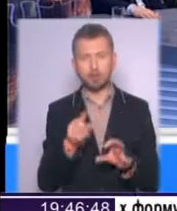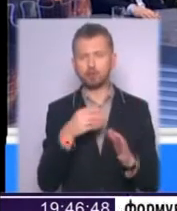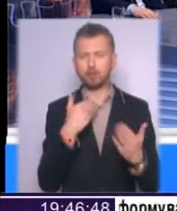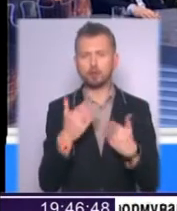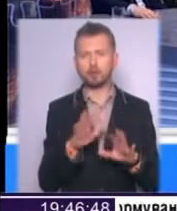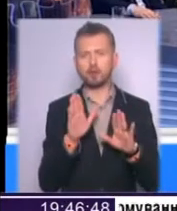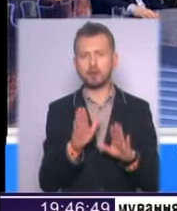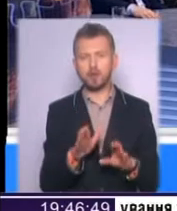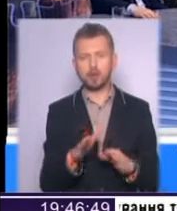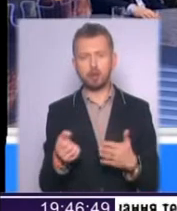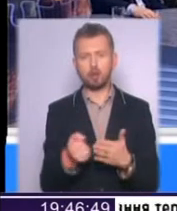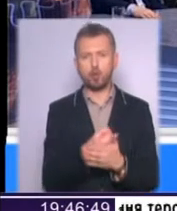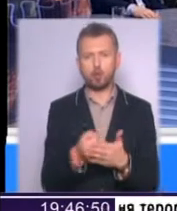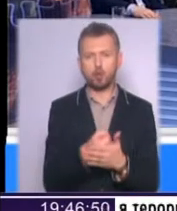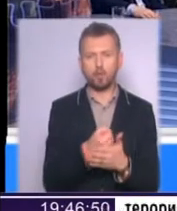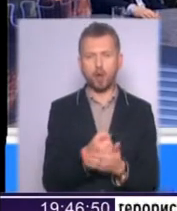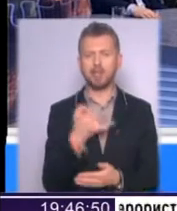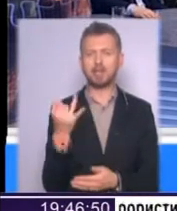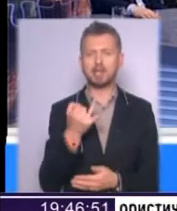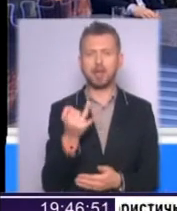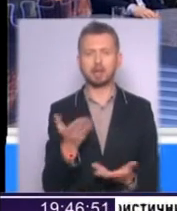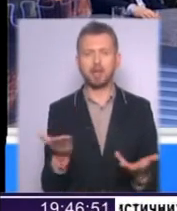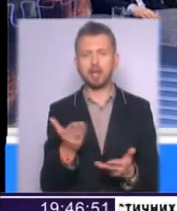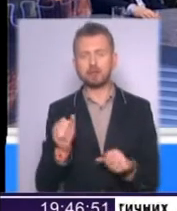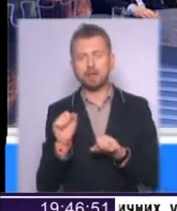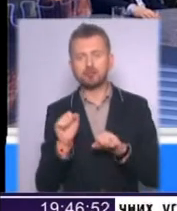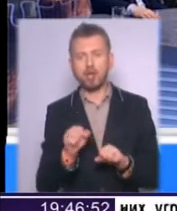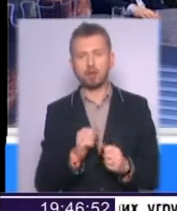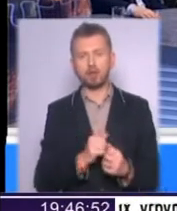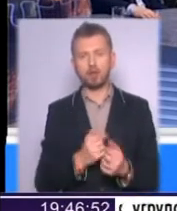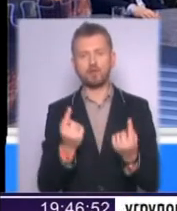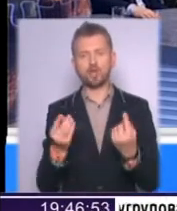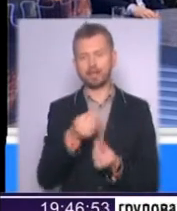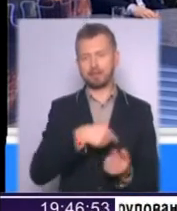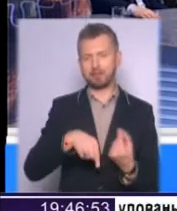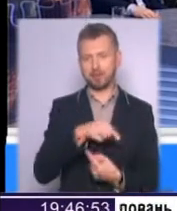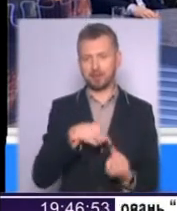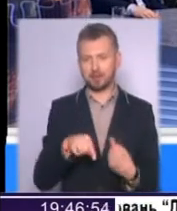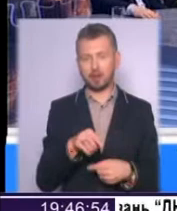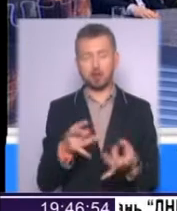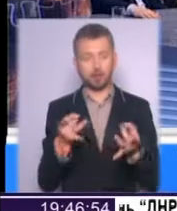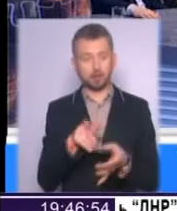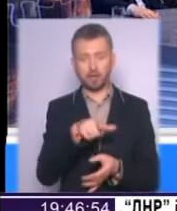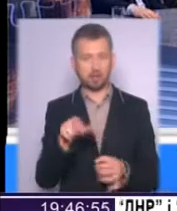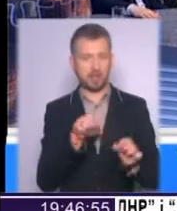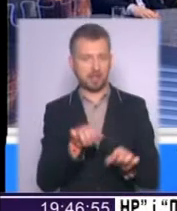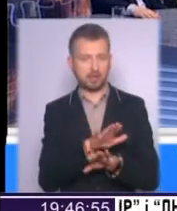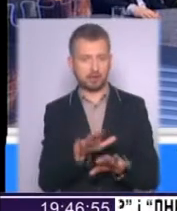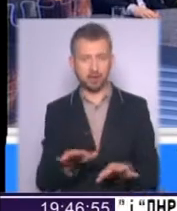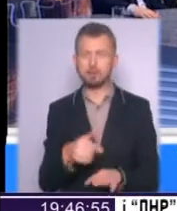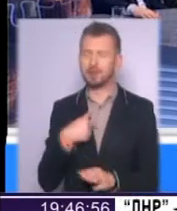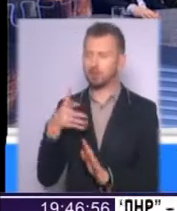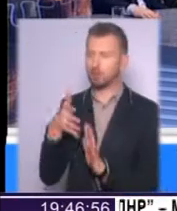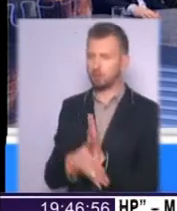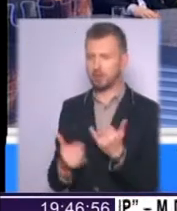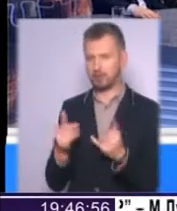тільки лобіювання тих інтересів, які захищають великий бізнес. Простих людей ви не захищаєте. Пане Олександре, ми зрозуміли, зараз